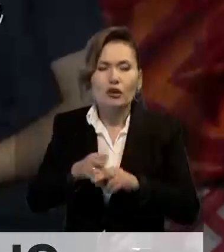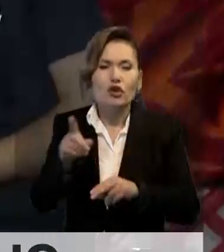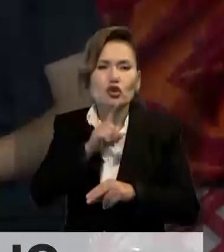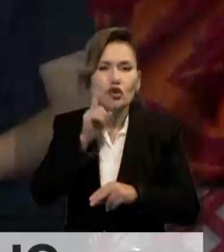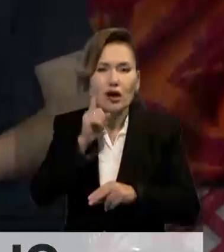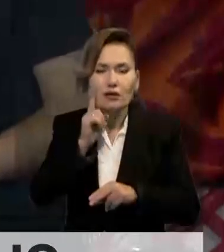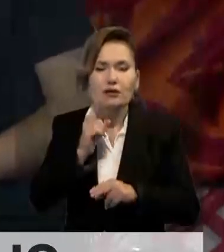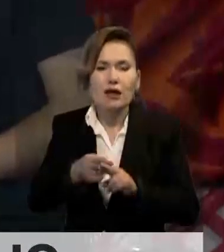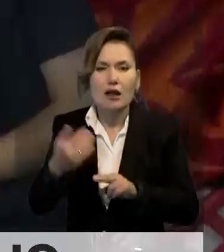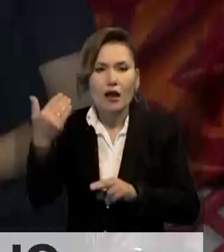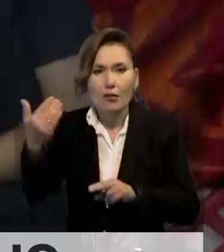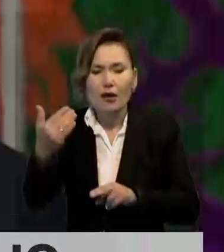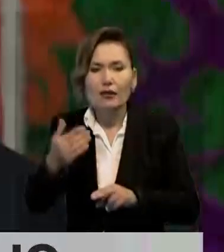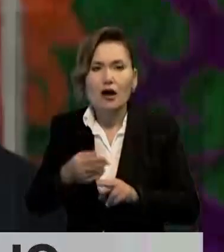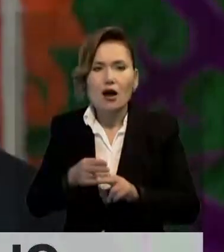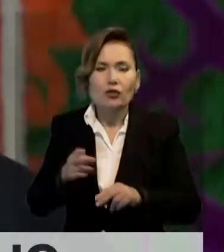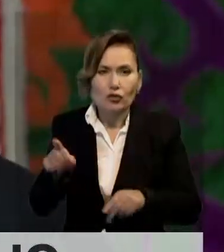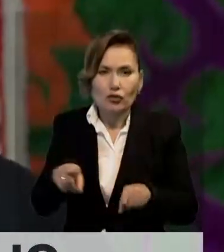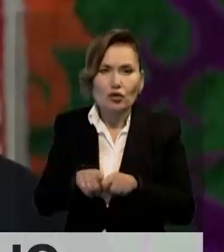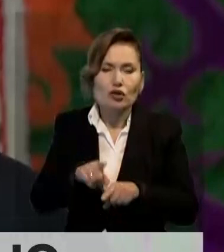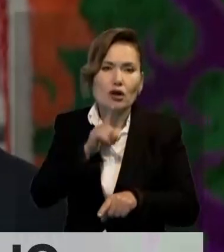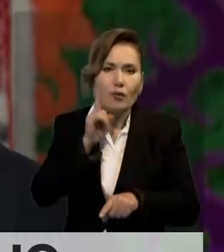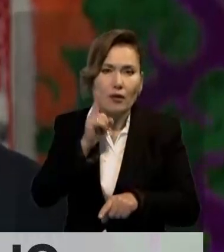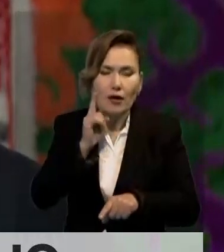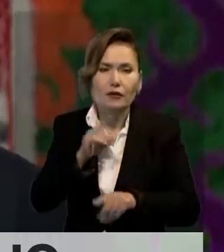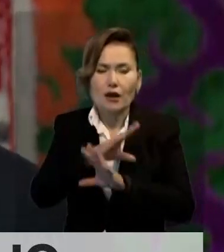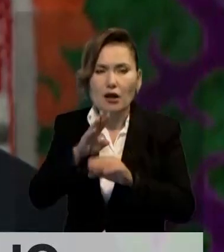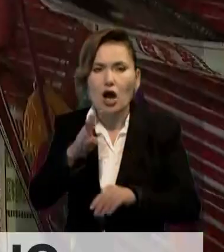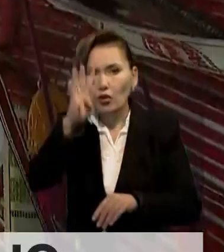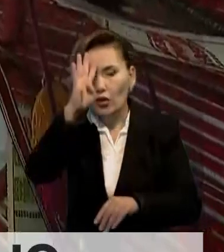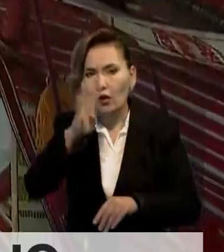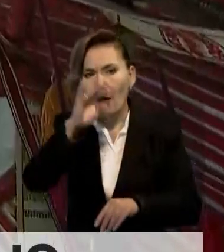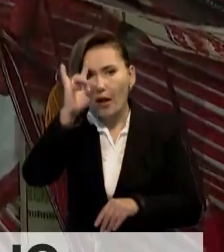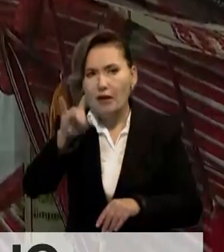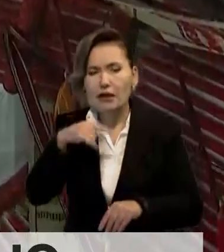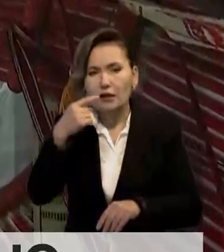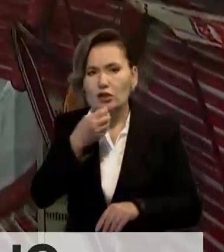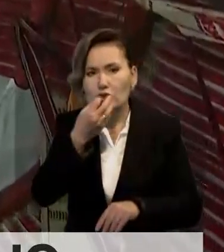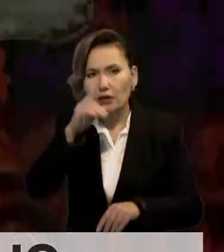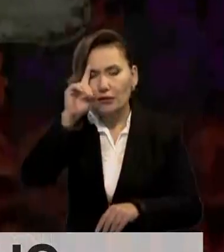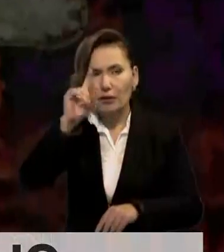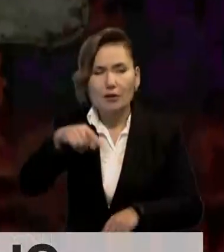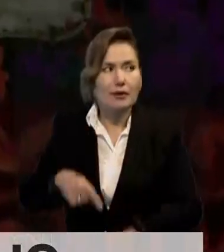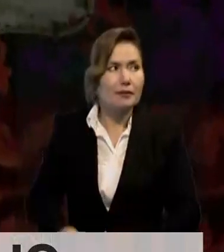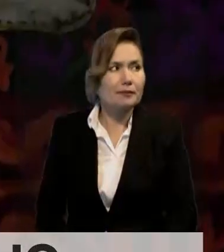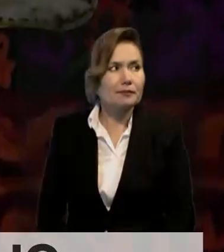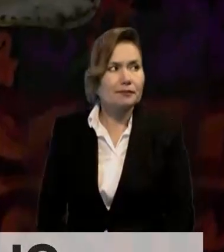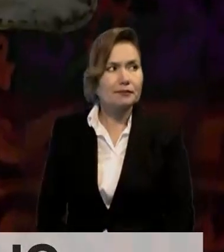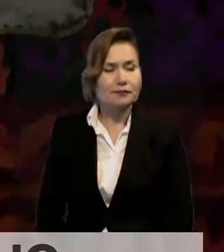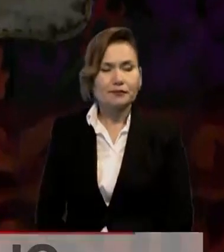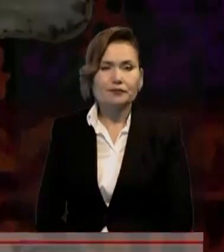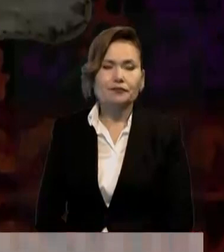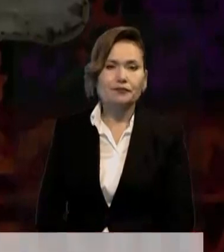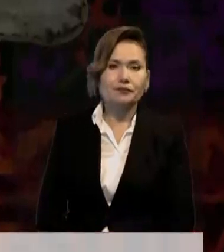жастың тағы бірі Джавидан Ғасанзаде. Төрт айдың көлемінде қазақ тілін үйреніп алған. Әттен-ай, әттен-ай,